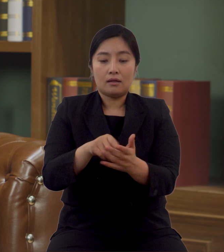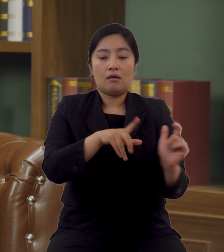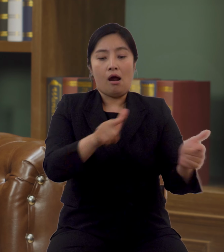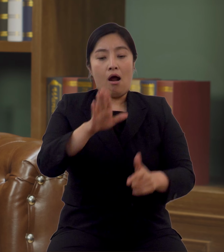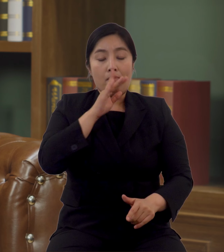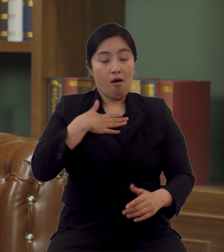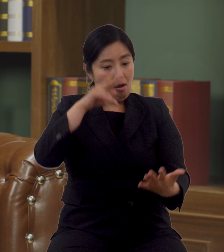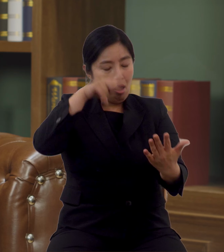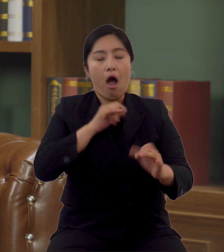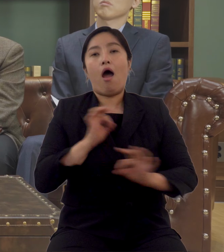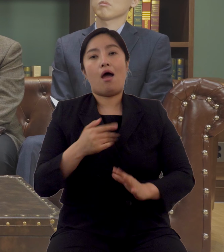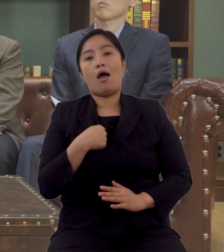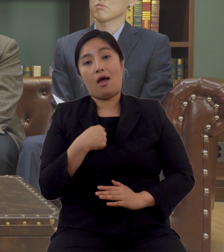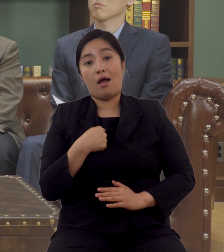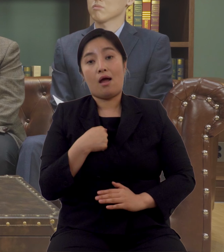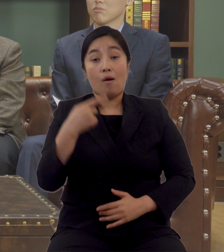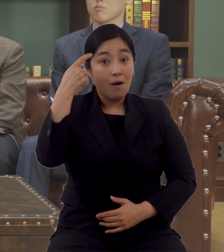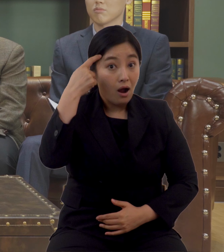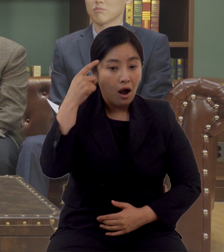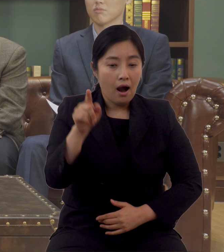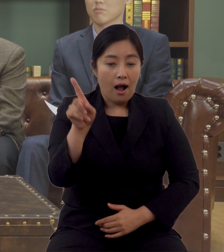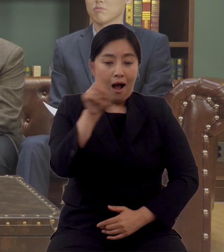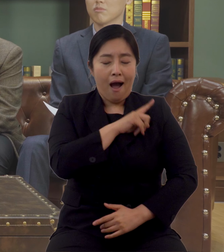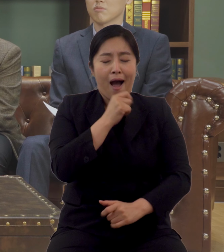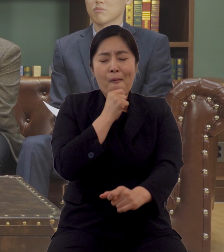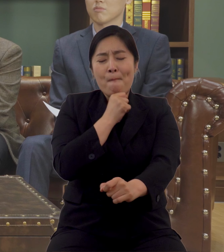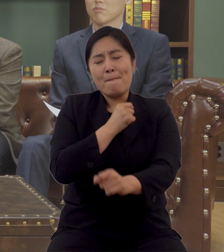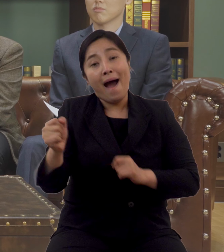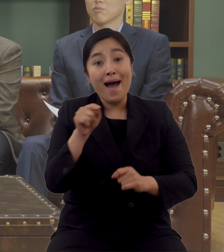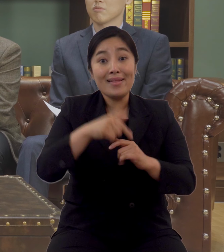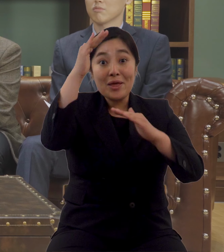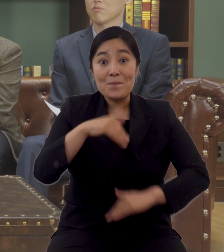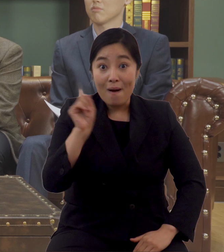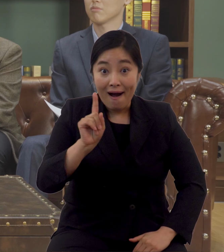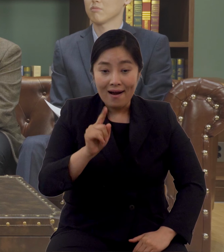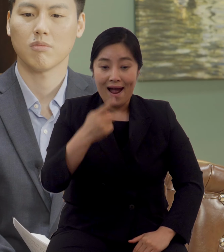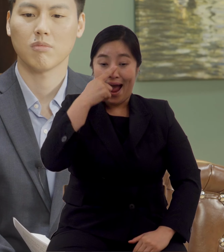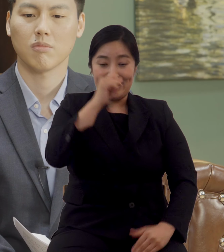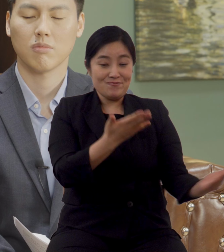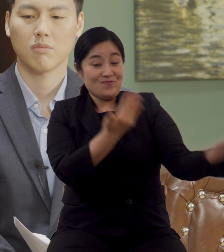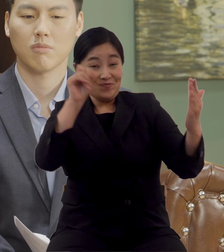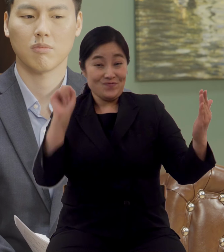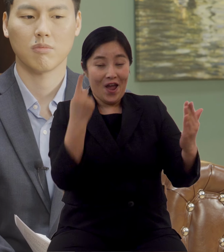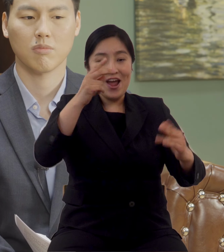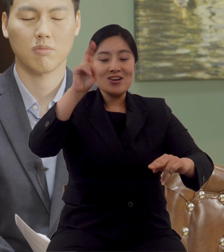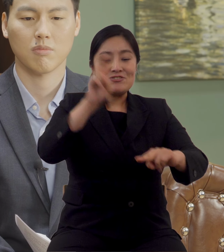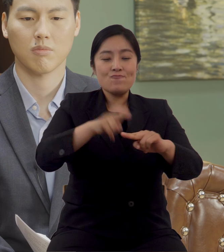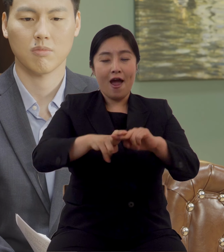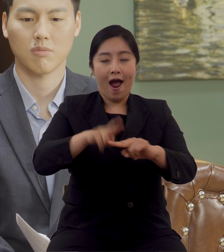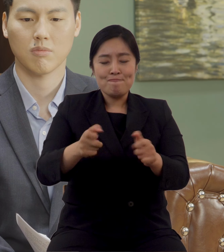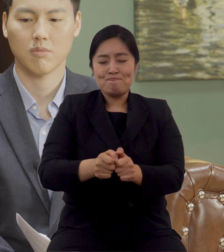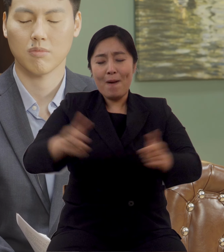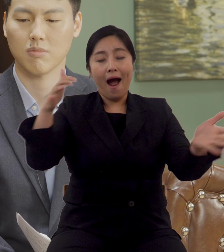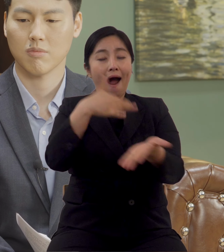지적된 내용은 진짜 저 보고 좀 놀랐는데요. 가장 황당한 부분이 뭔지 알아요? 아시안게임 유치로